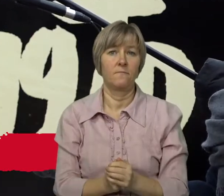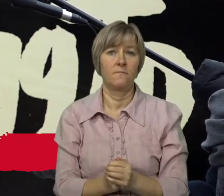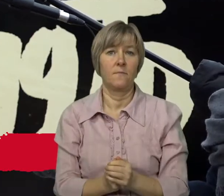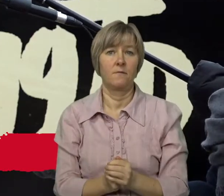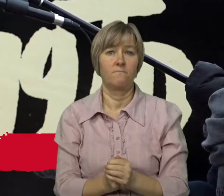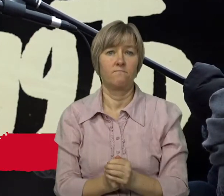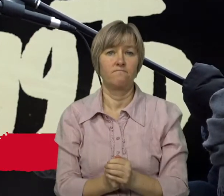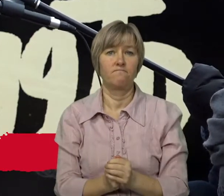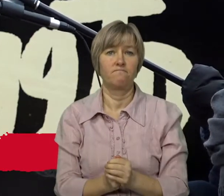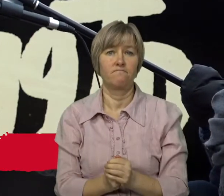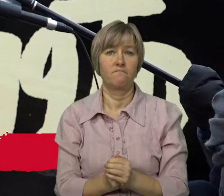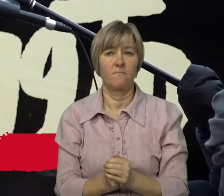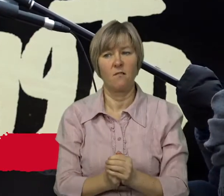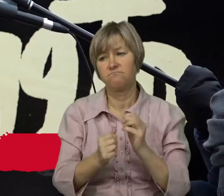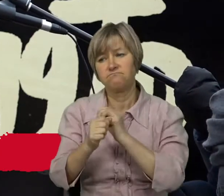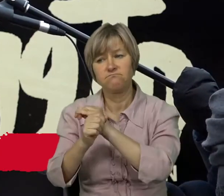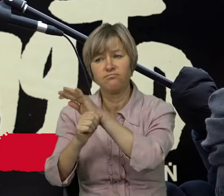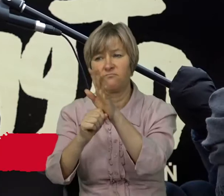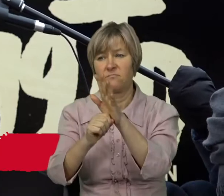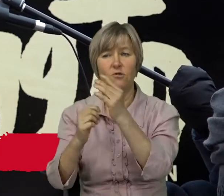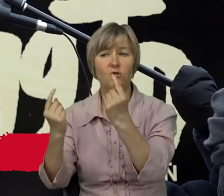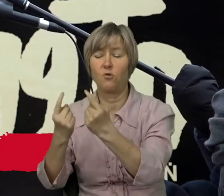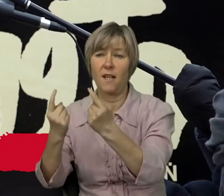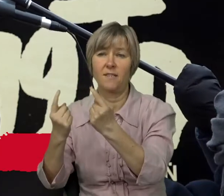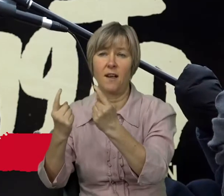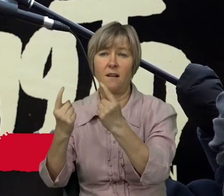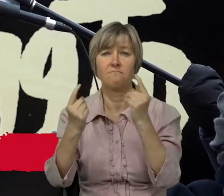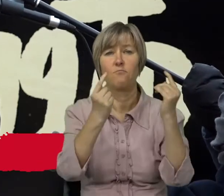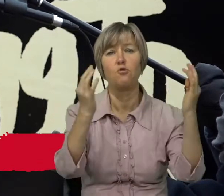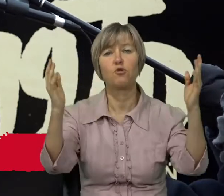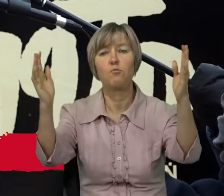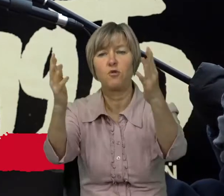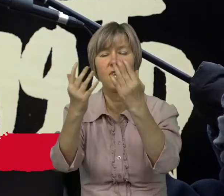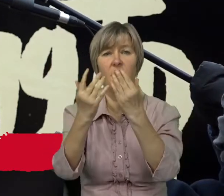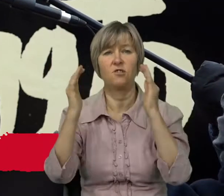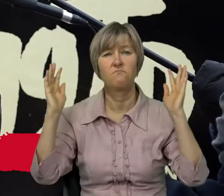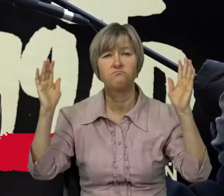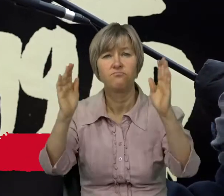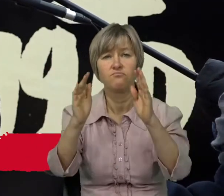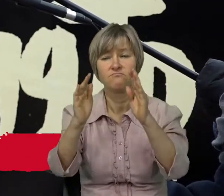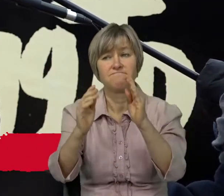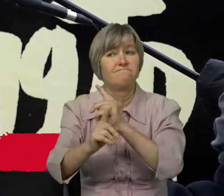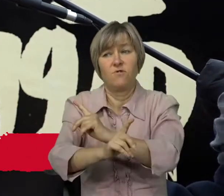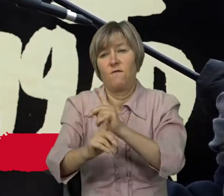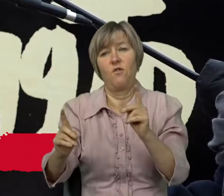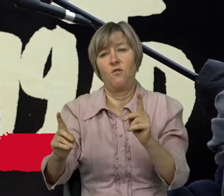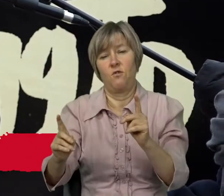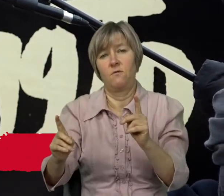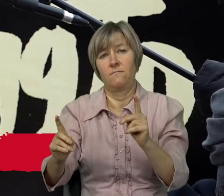Niestety w czasie pandemii nie możemy tego czynić, zwłaszcza w tłumie, bo przecież te